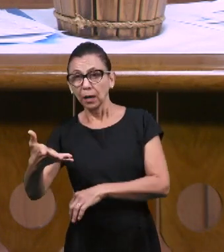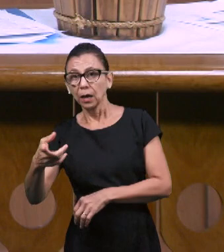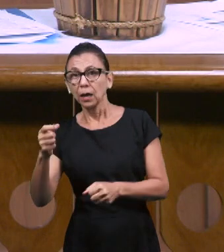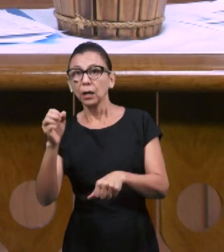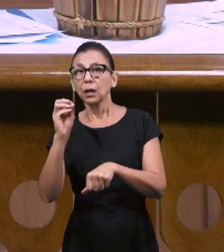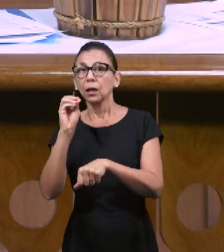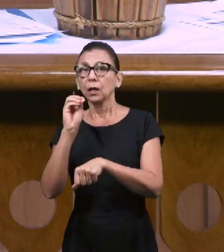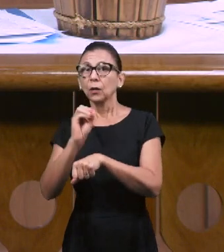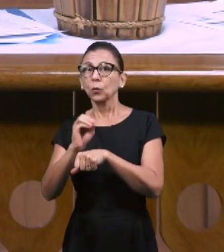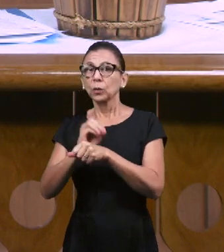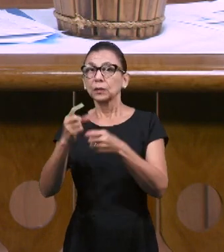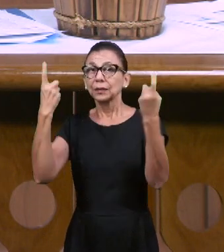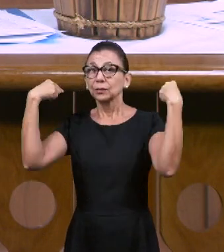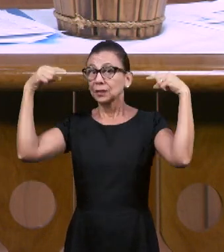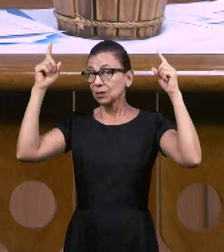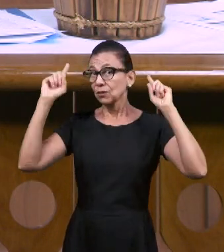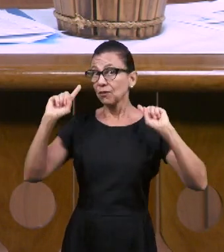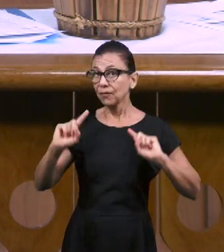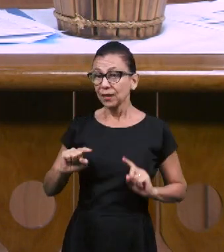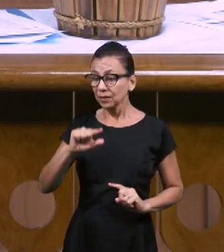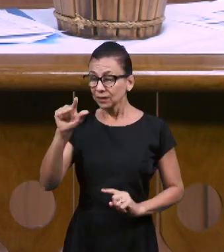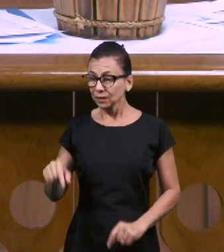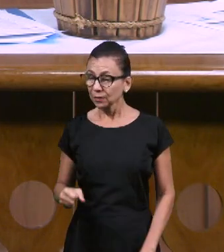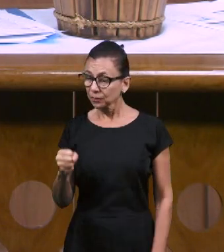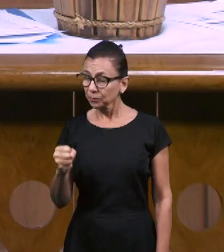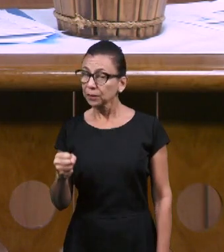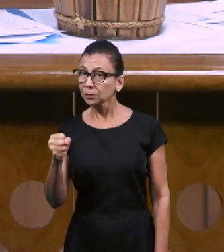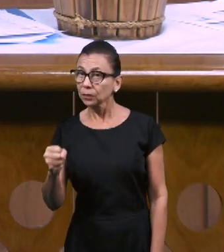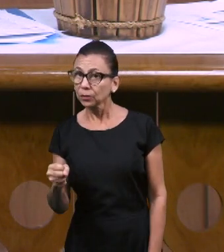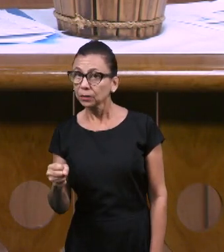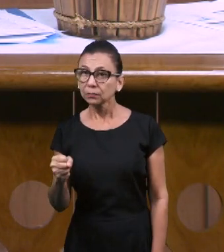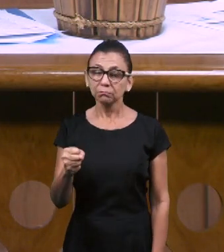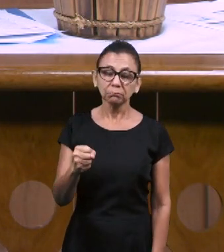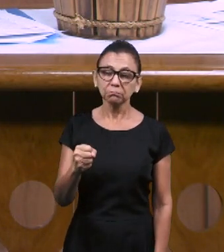troupeaux. C'était les bergers qui prenaient soin des brebis. Mes frères,